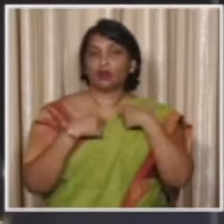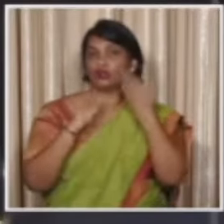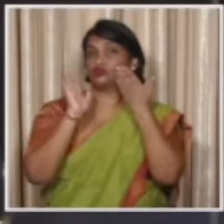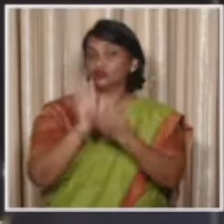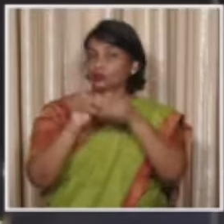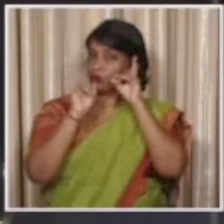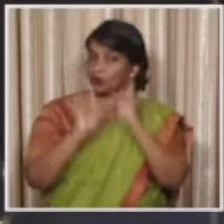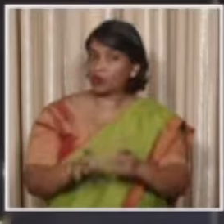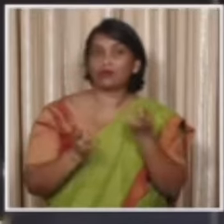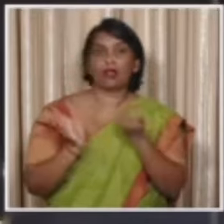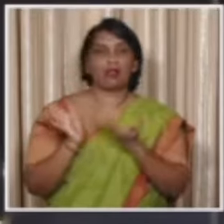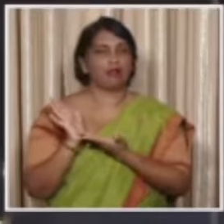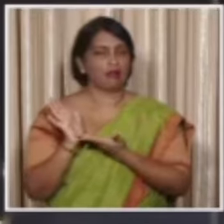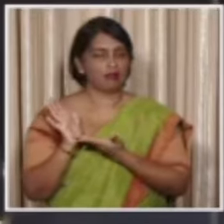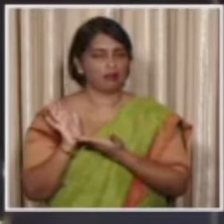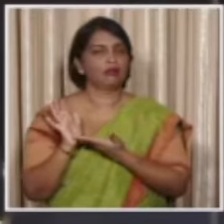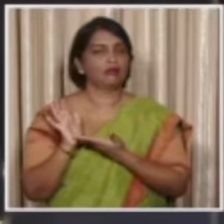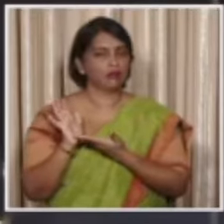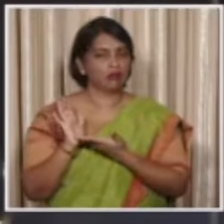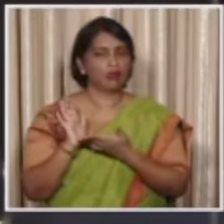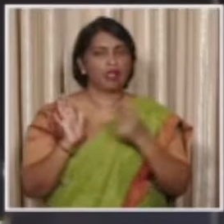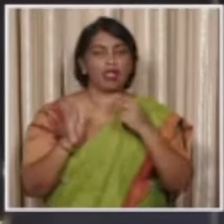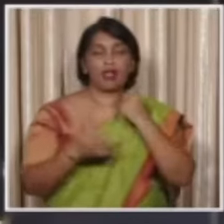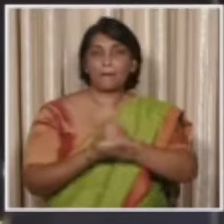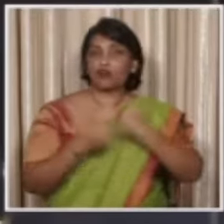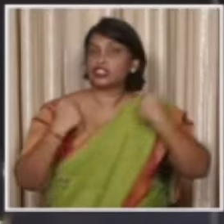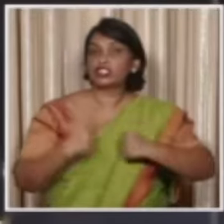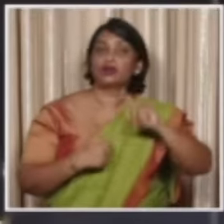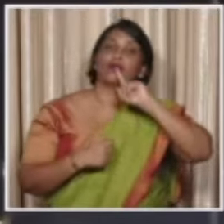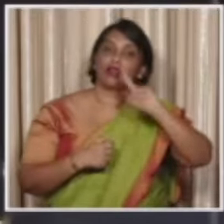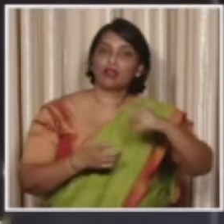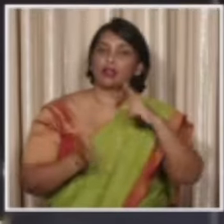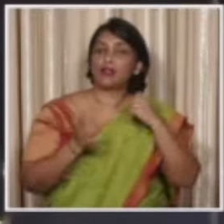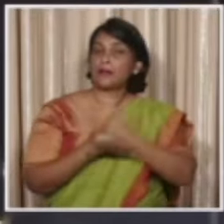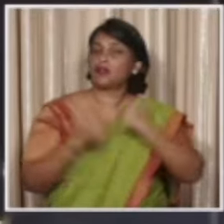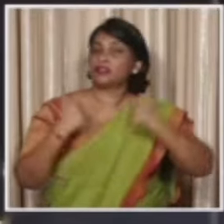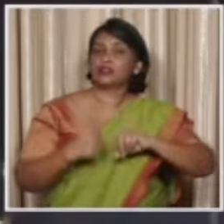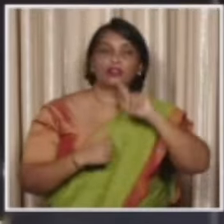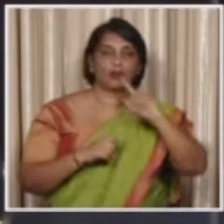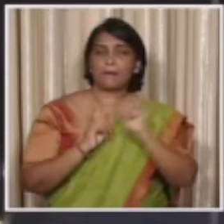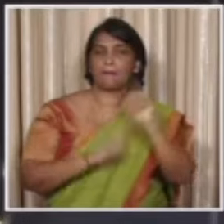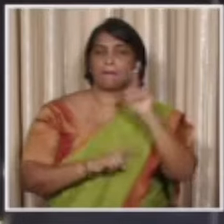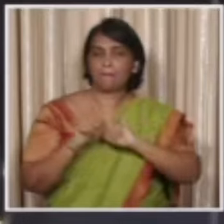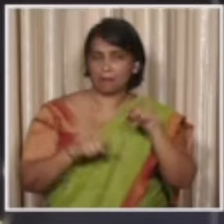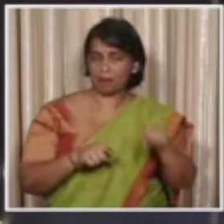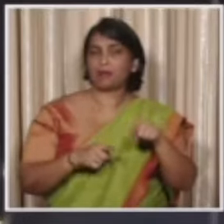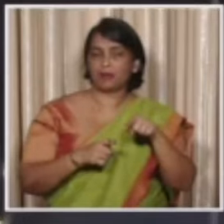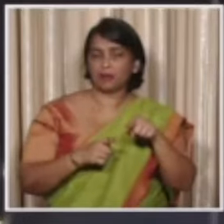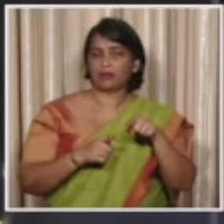දුන්නේ මෙන්න තියෙන සල්ලි ටික. හරි, නන්දලාල්ගෙන් අහන්න. නන්දලාල් මේ පාර්ලිමේන්තුවේ මහ